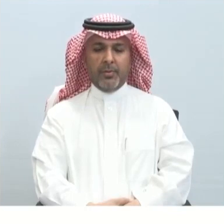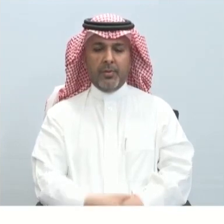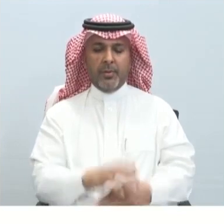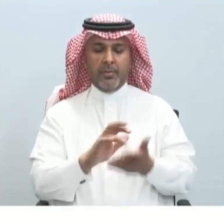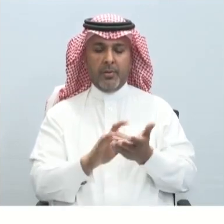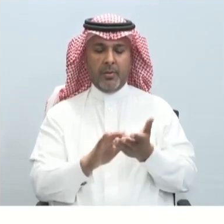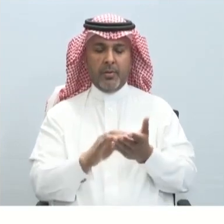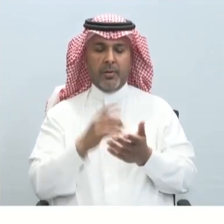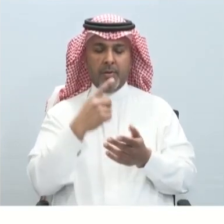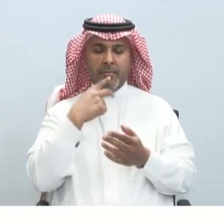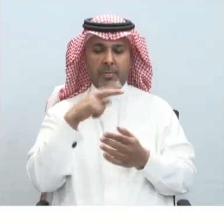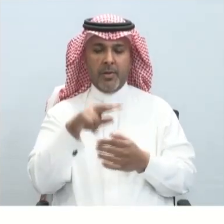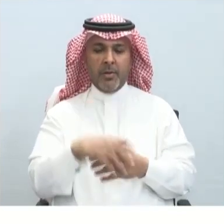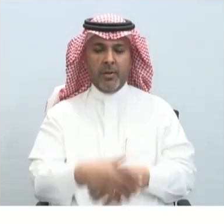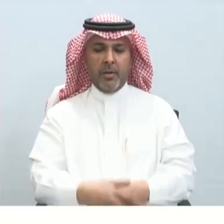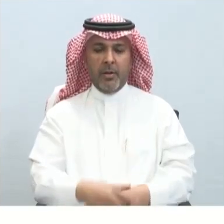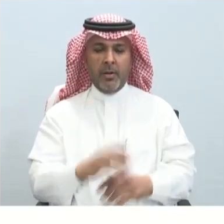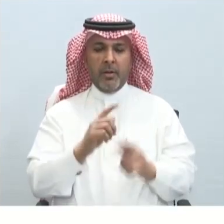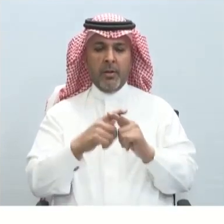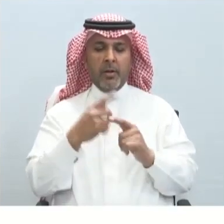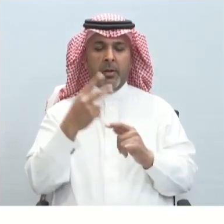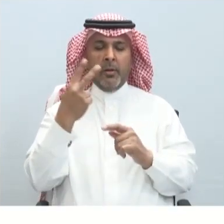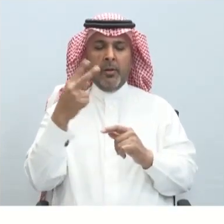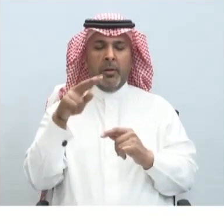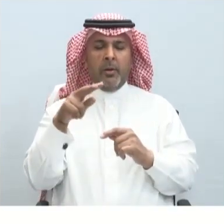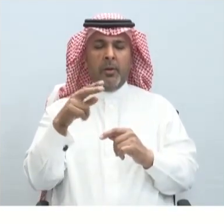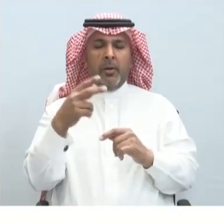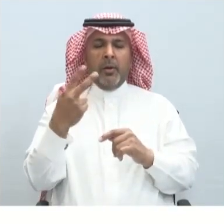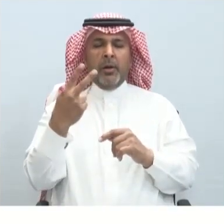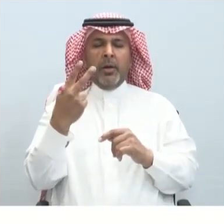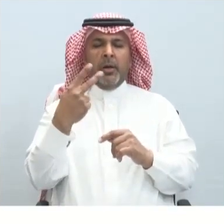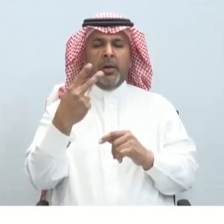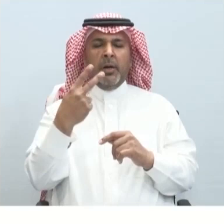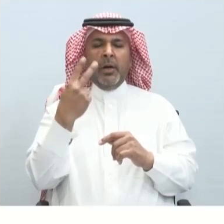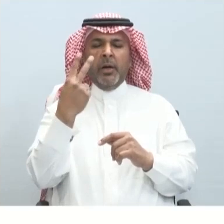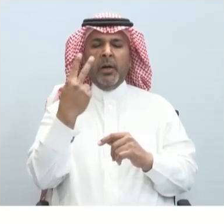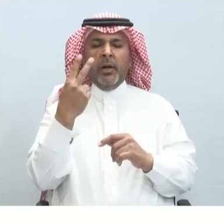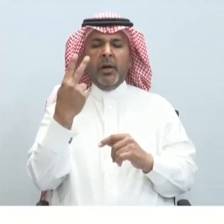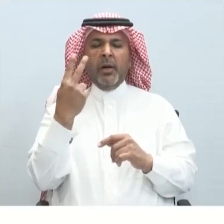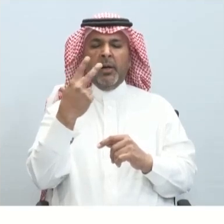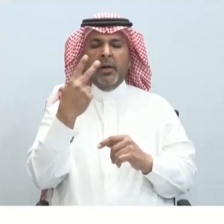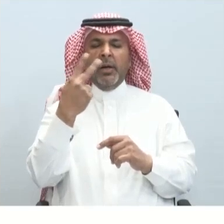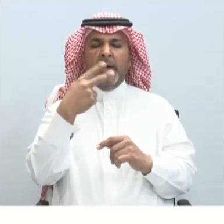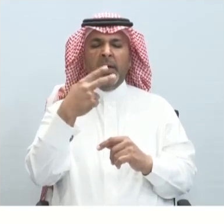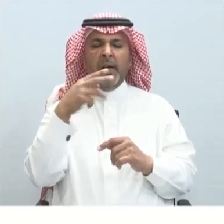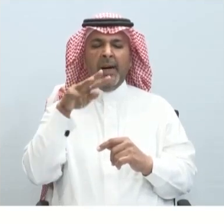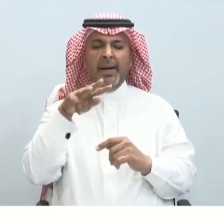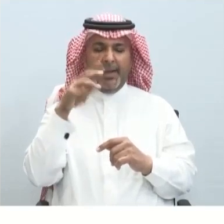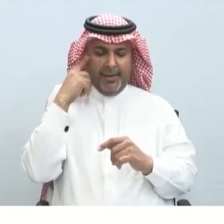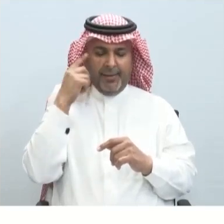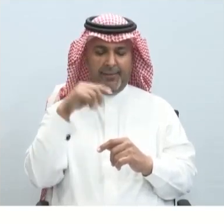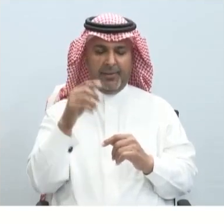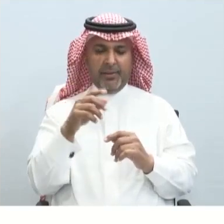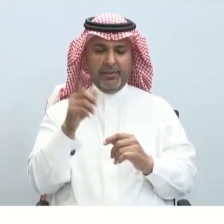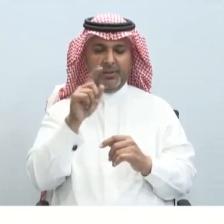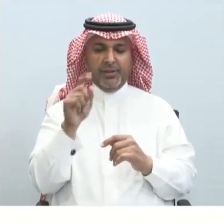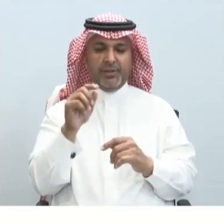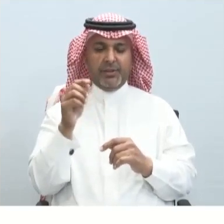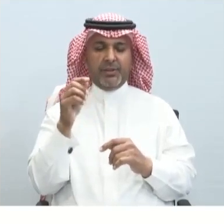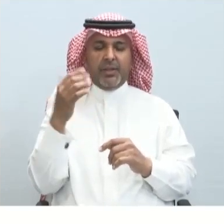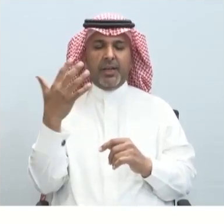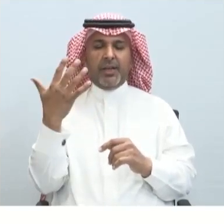الاله الحاسبه نقول 100 ضرب 200 اللي هي عشرين الف طبعا ثم انتم عارفين في ساين 75